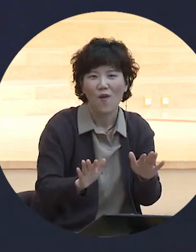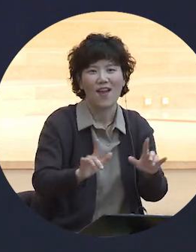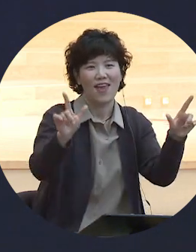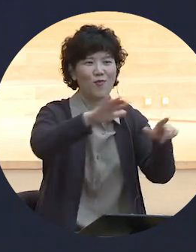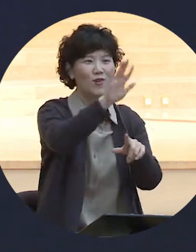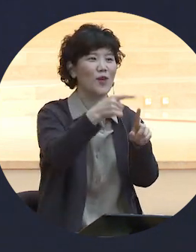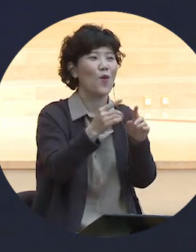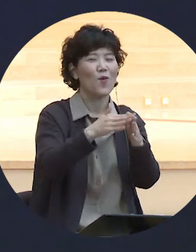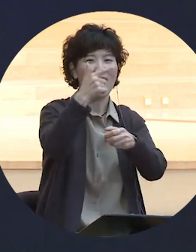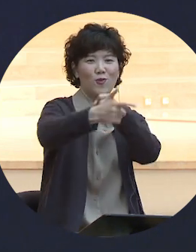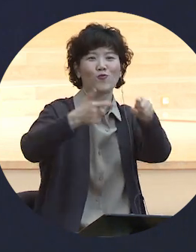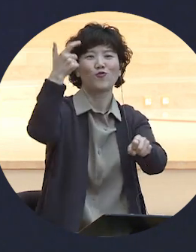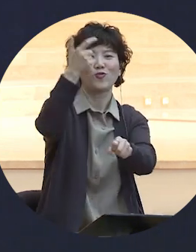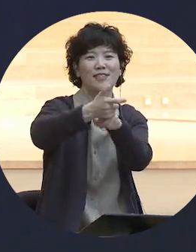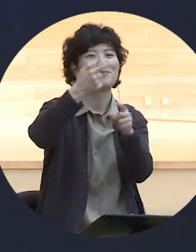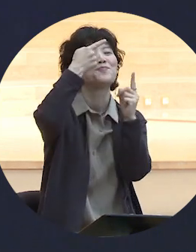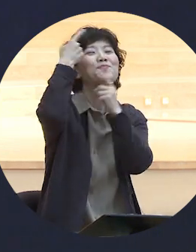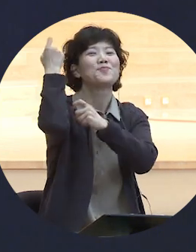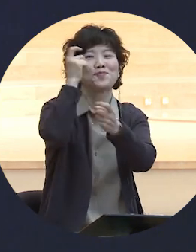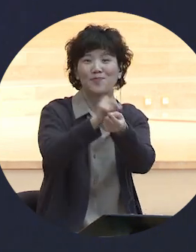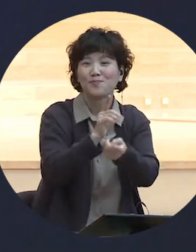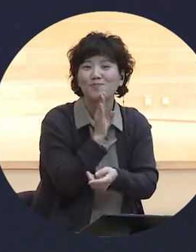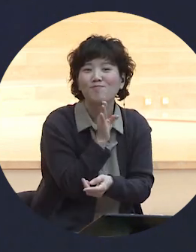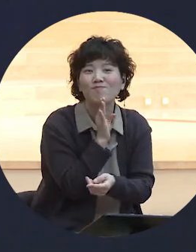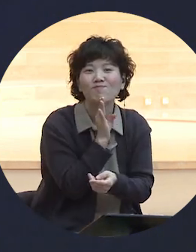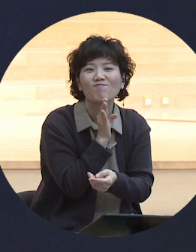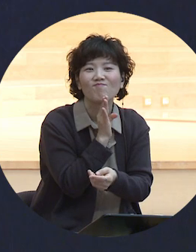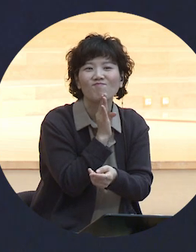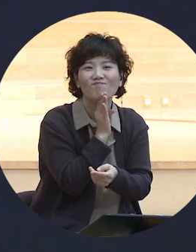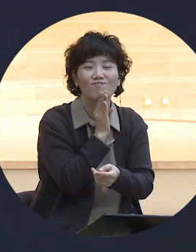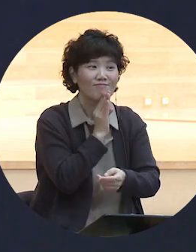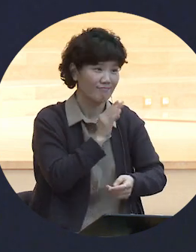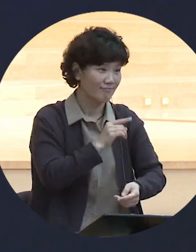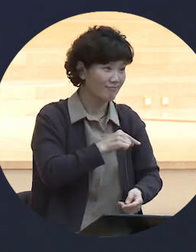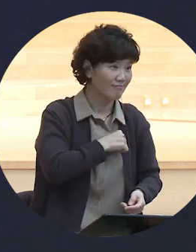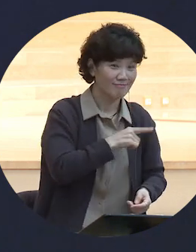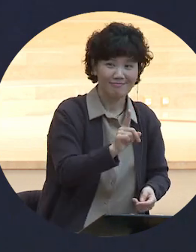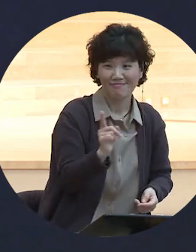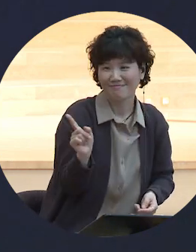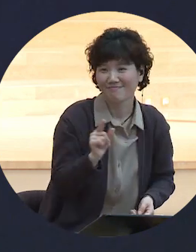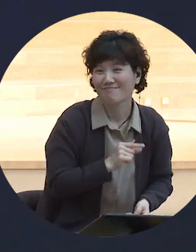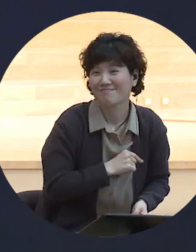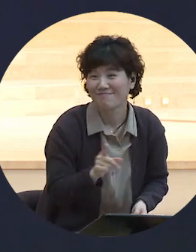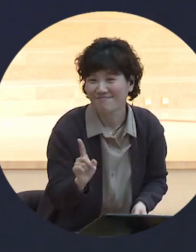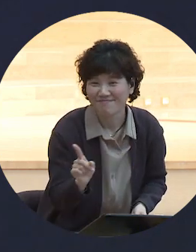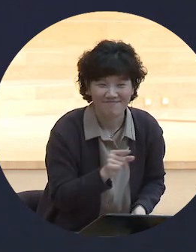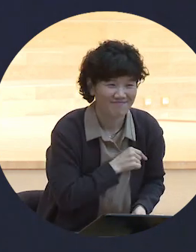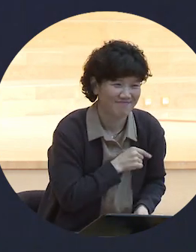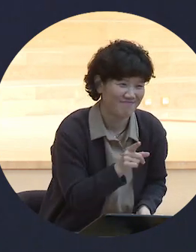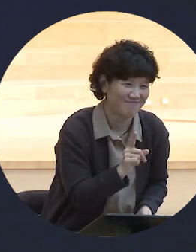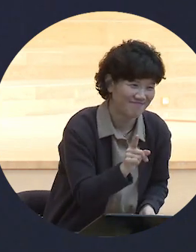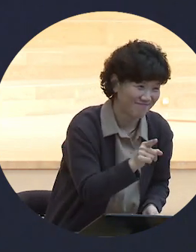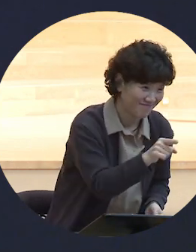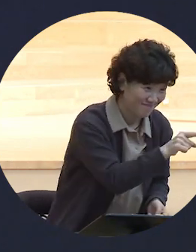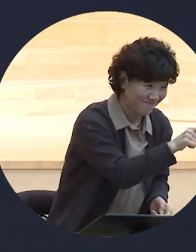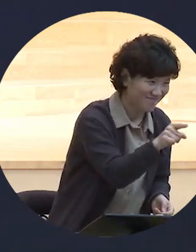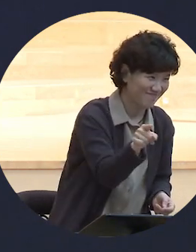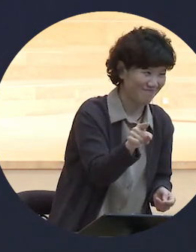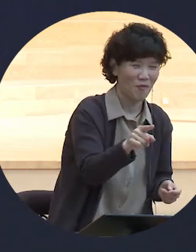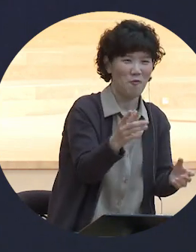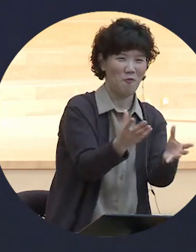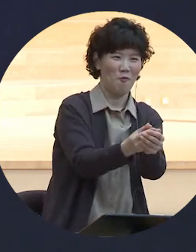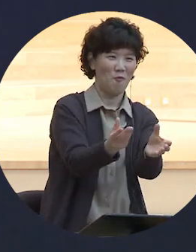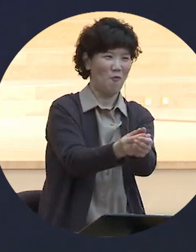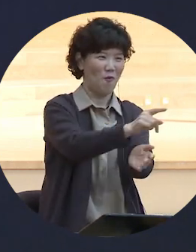60주년이에요. 60주년. 빼지 다 왜 너? 국구리문 없으신